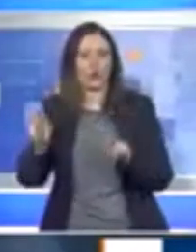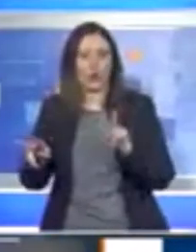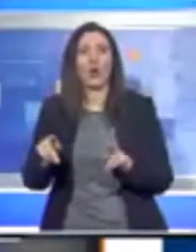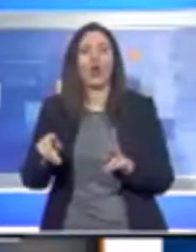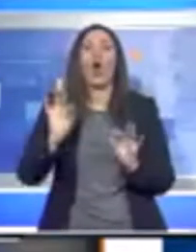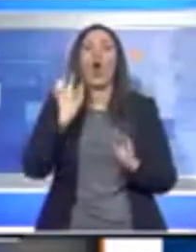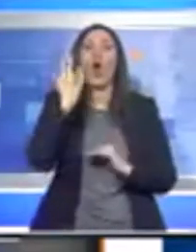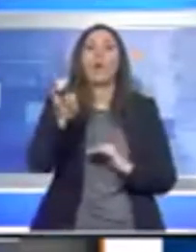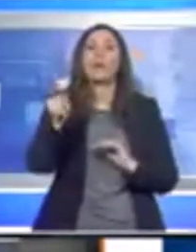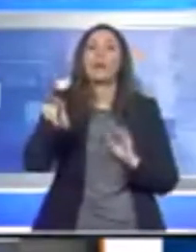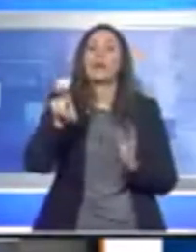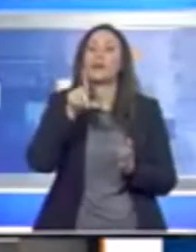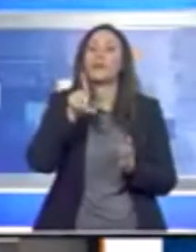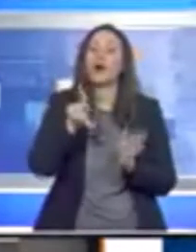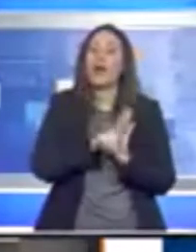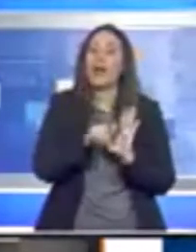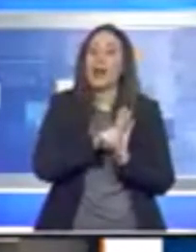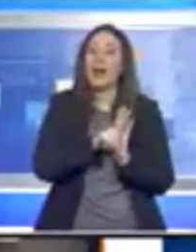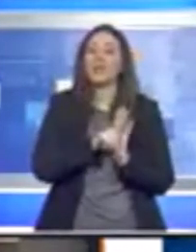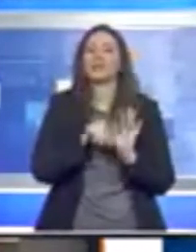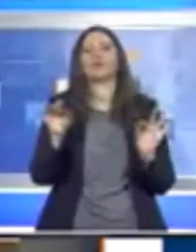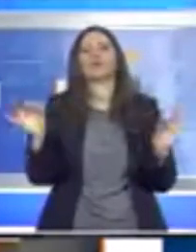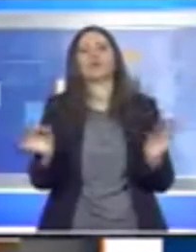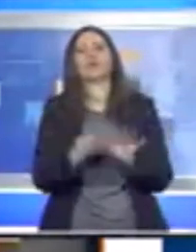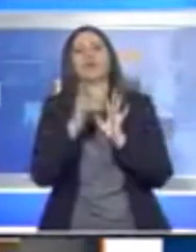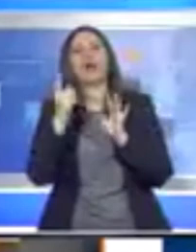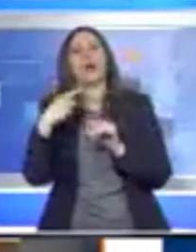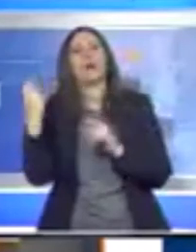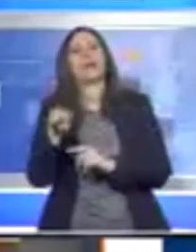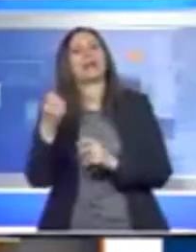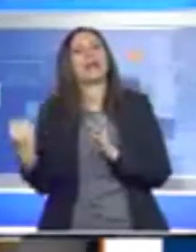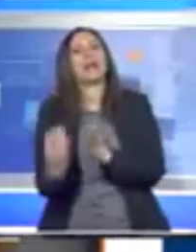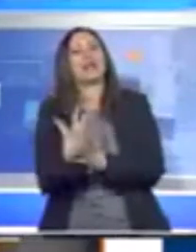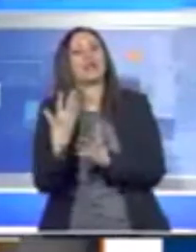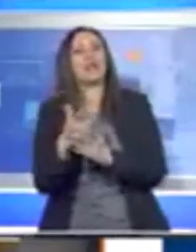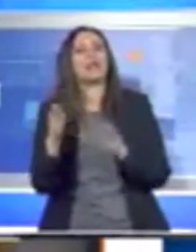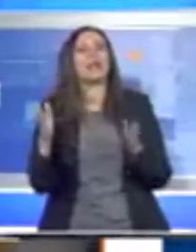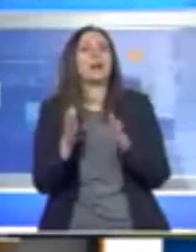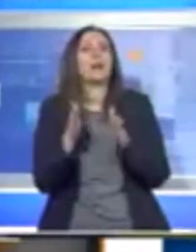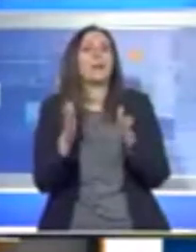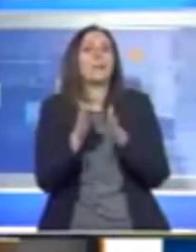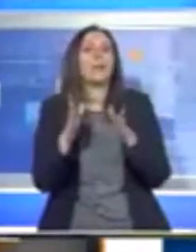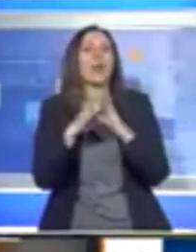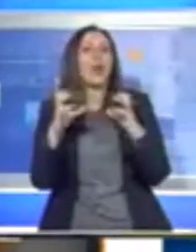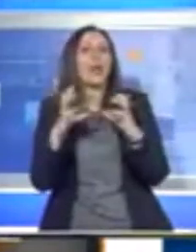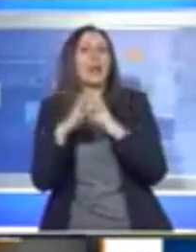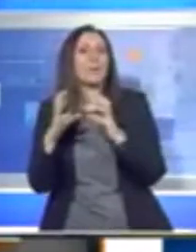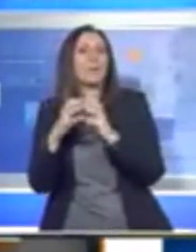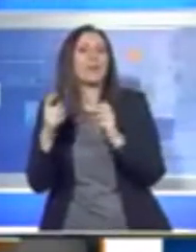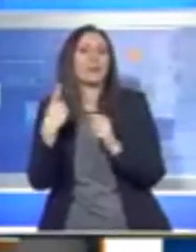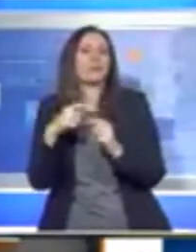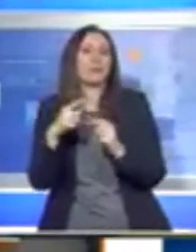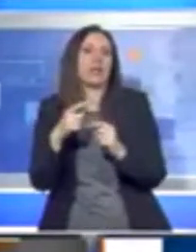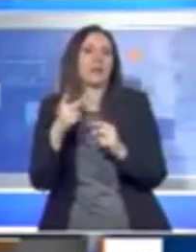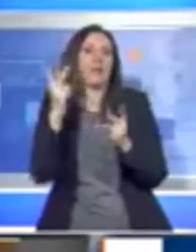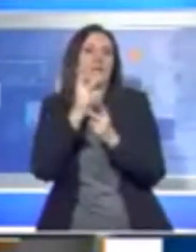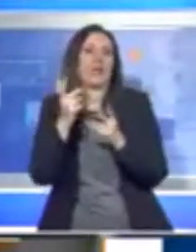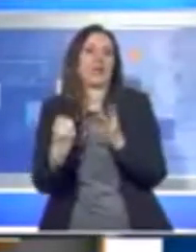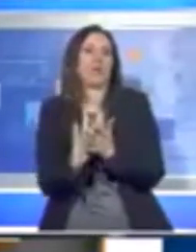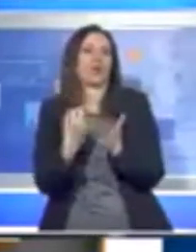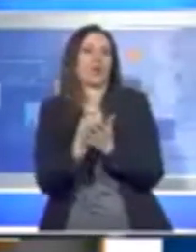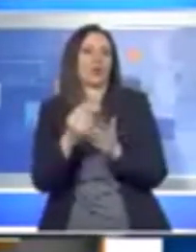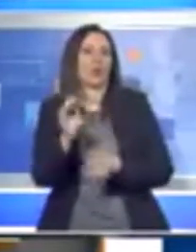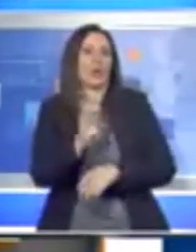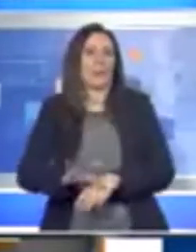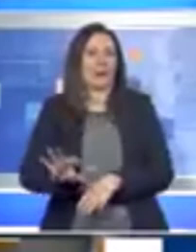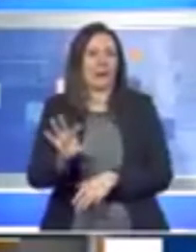è minimizzare il rischio dei roghi legati alle attività quotidiane delle piccole e piccolissime imprese, che sono l'ossatura del sistema produttivo lucano. Ad